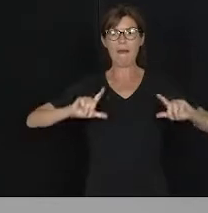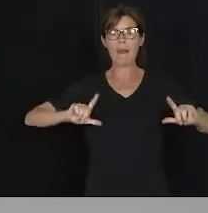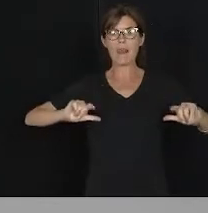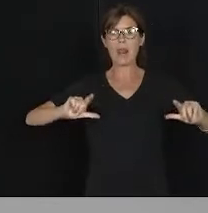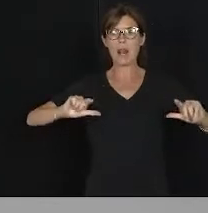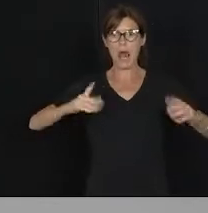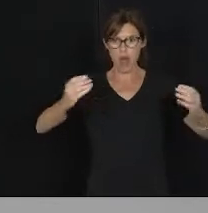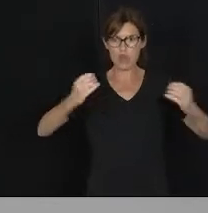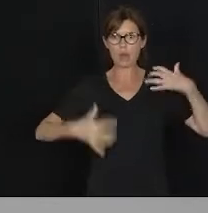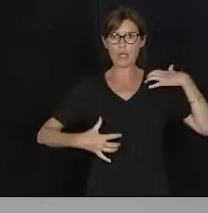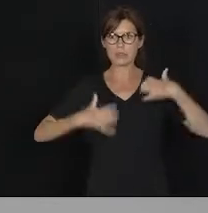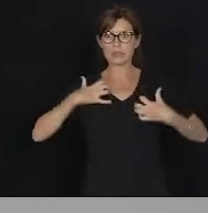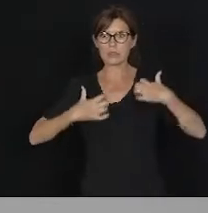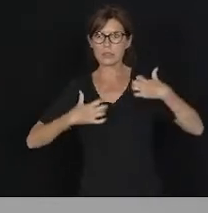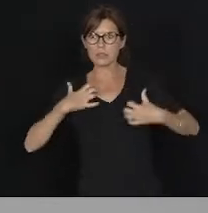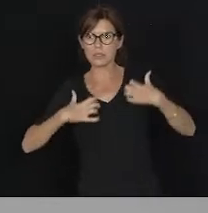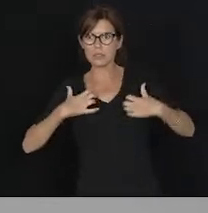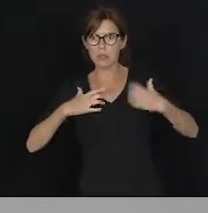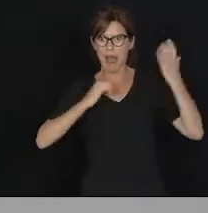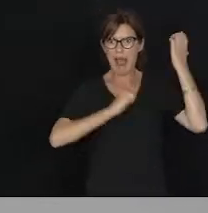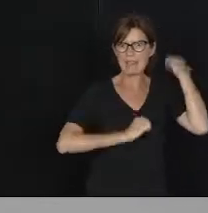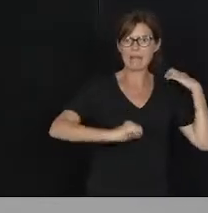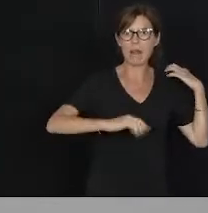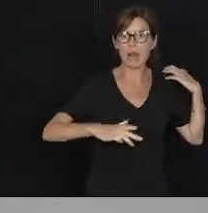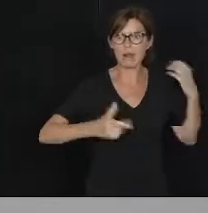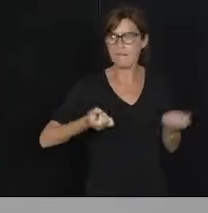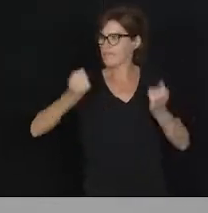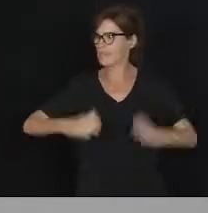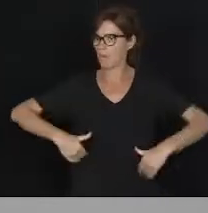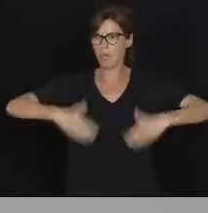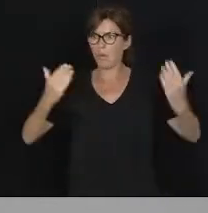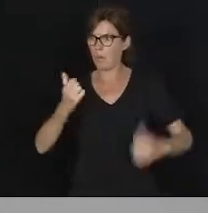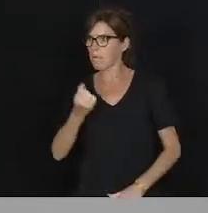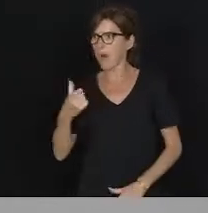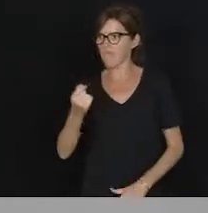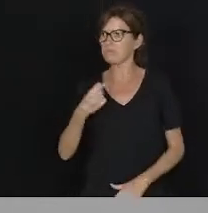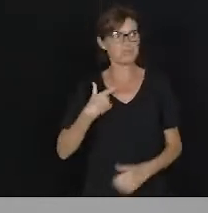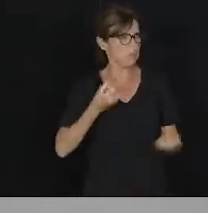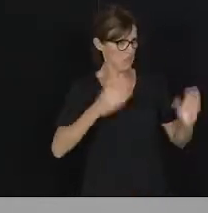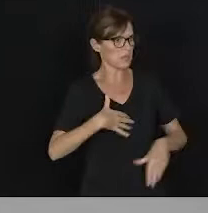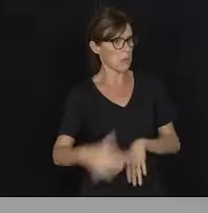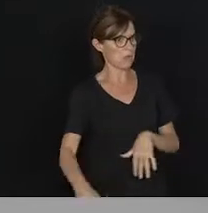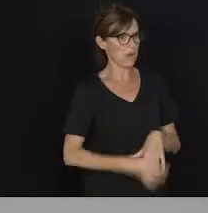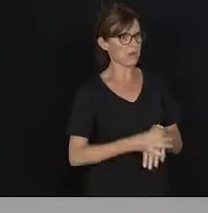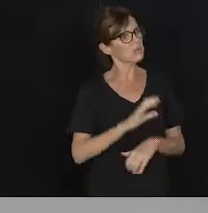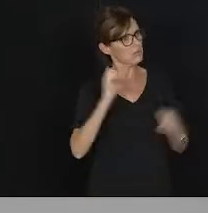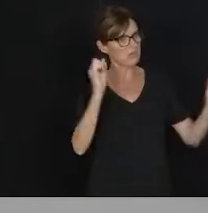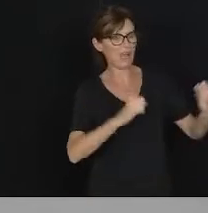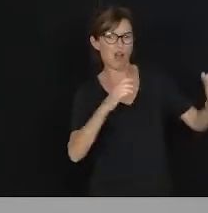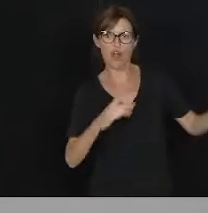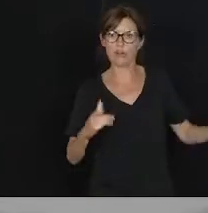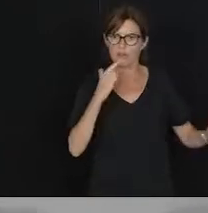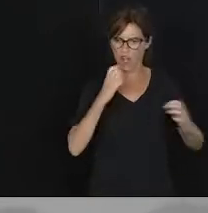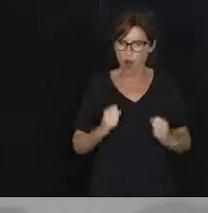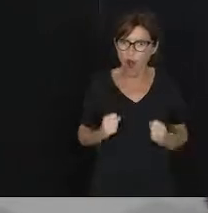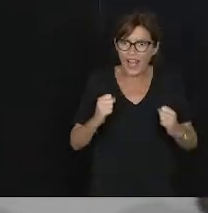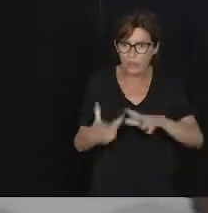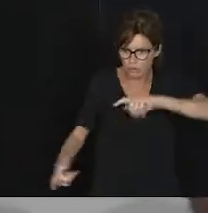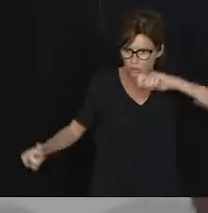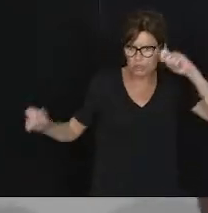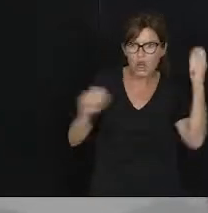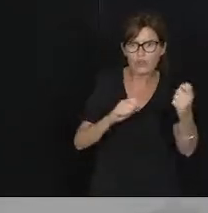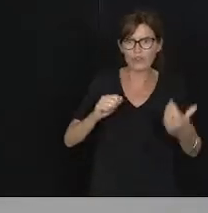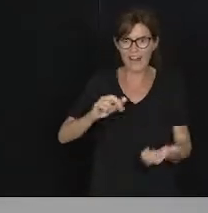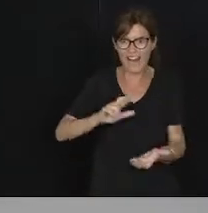dans l'incertitude, elle accélère parfois des décisions, elle transforme de fait les formes de l'engagement, elle impose